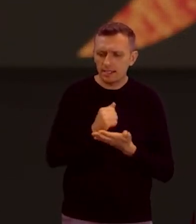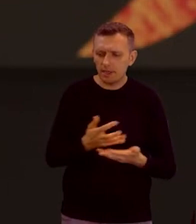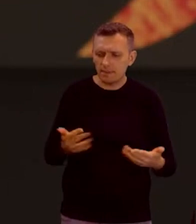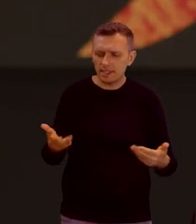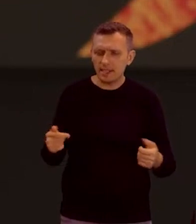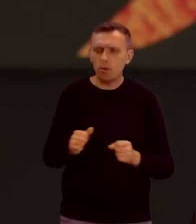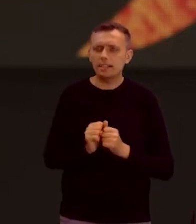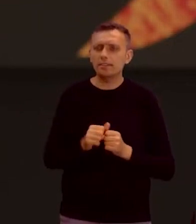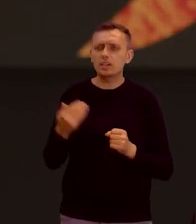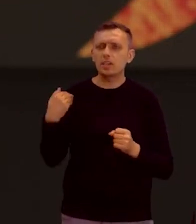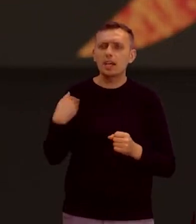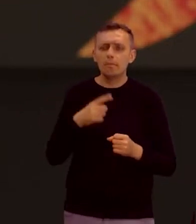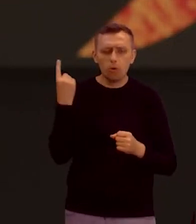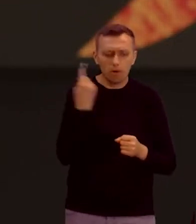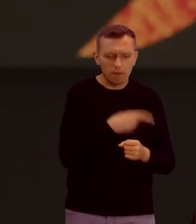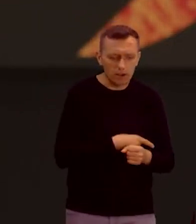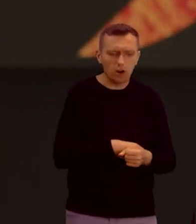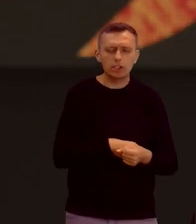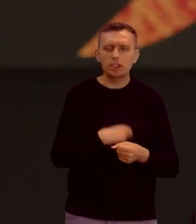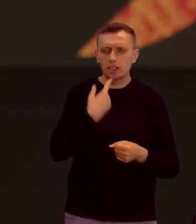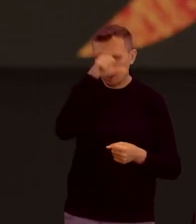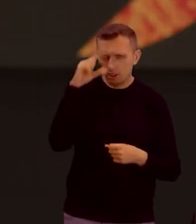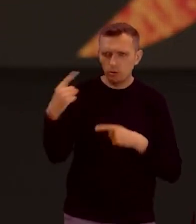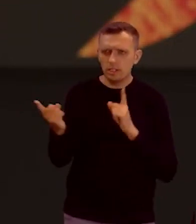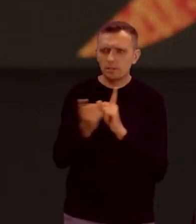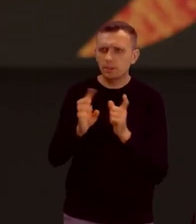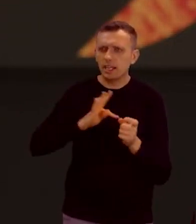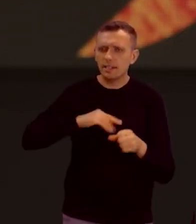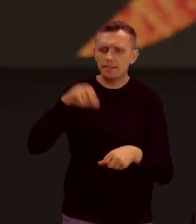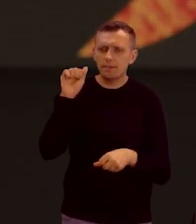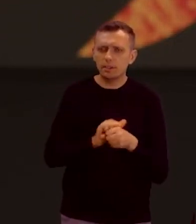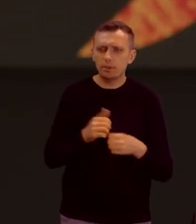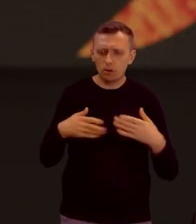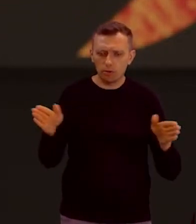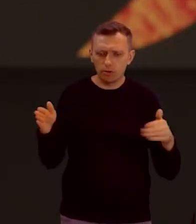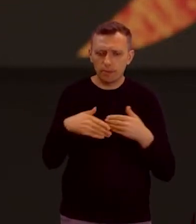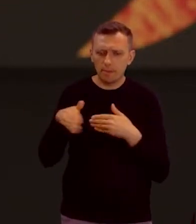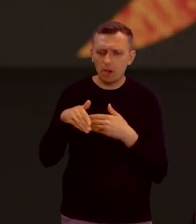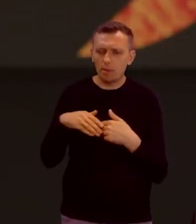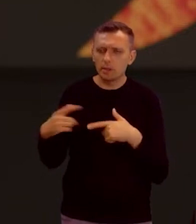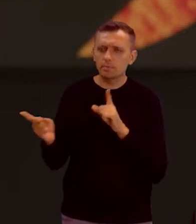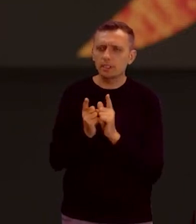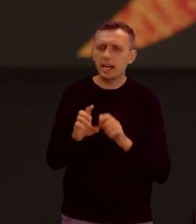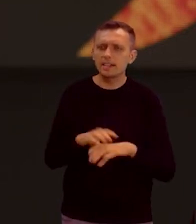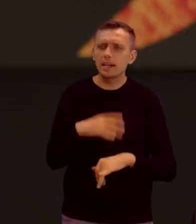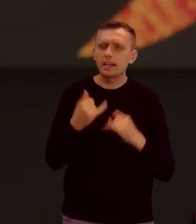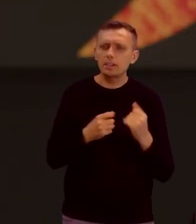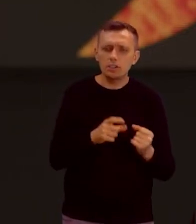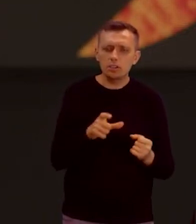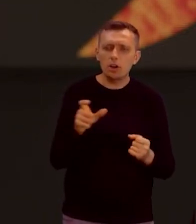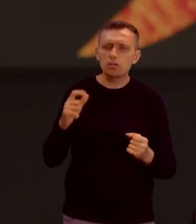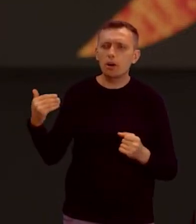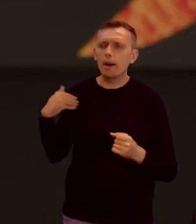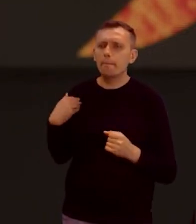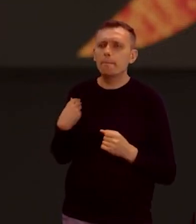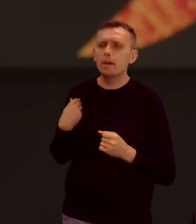spotykali swoich przeciwników w bramie. A człowiek, który miał dzieci i miał